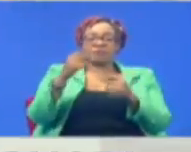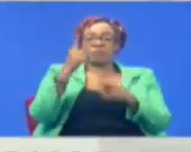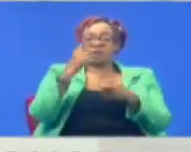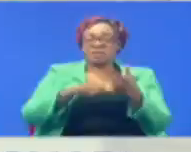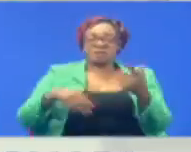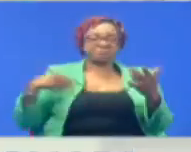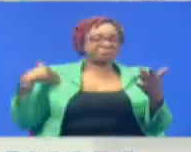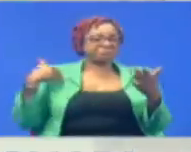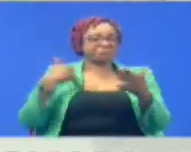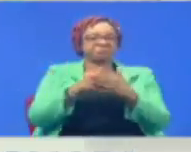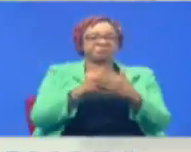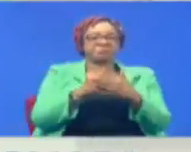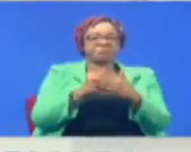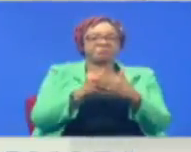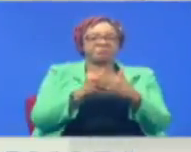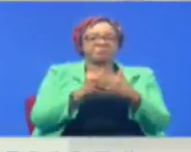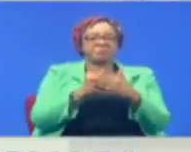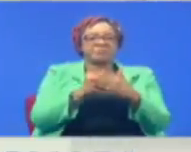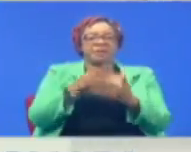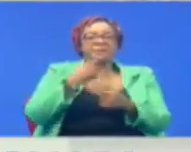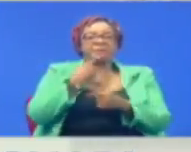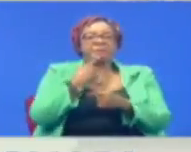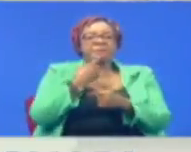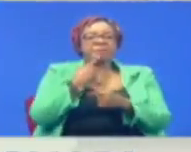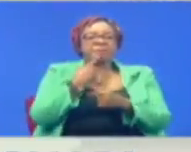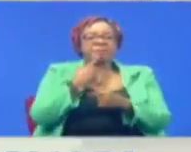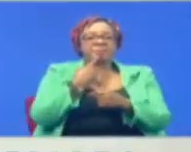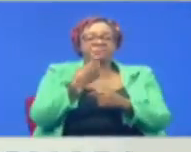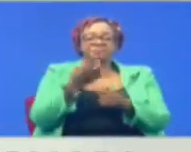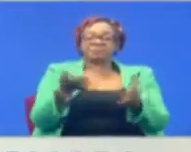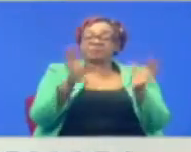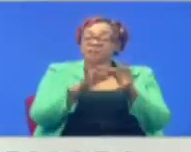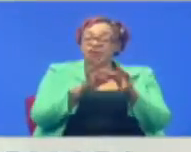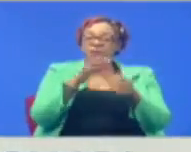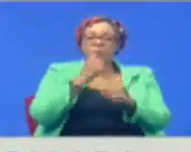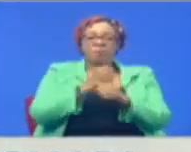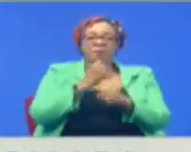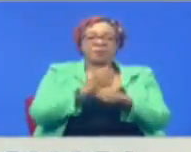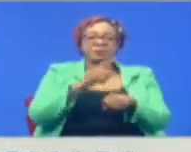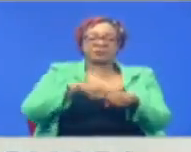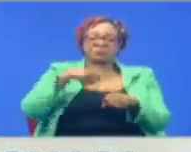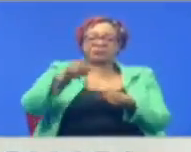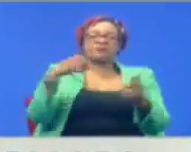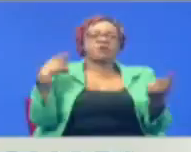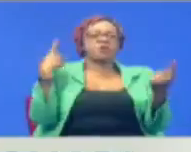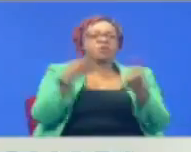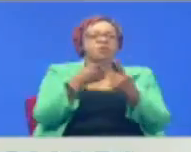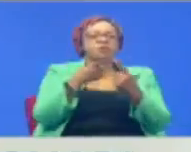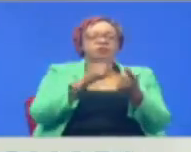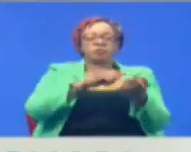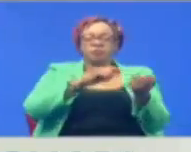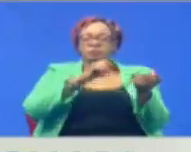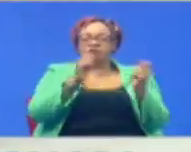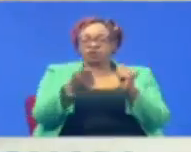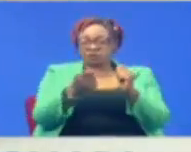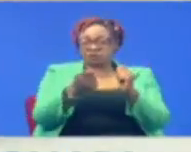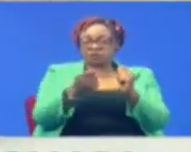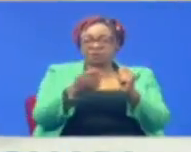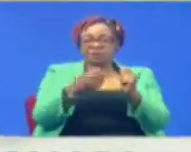uliopita. Anasema aliingia katika kazi hii akiwa na nia ya kubadilisha mitazamo ya watu kwa